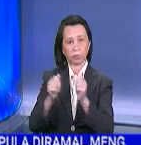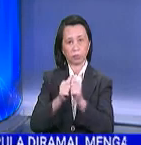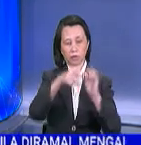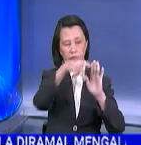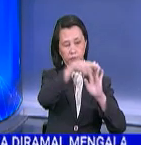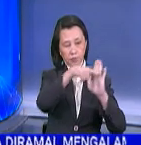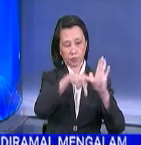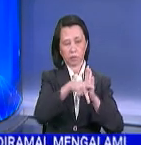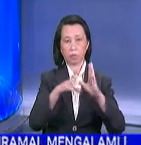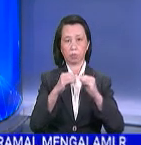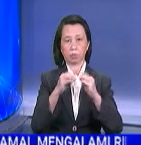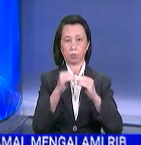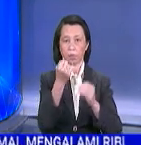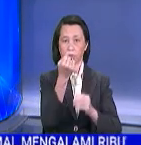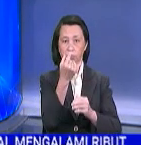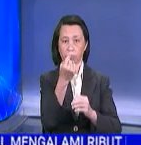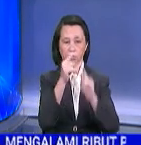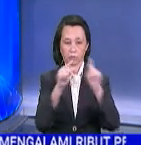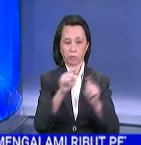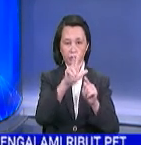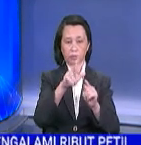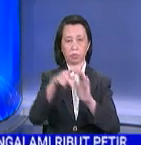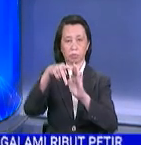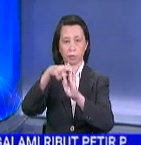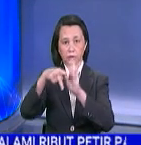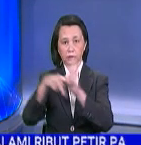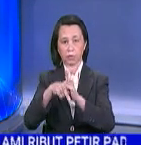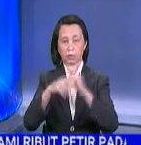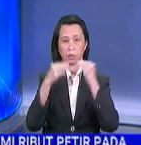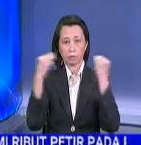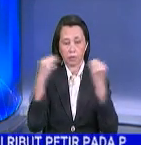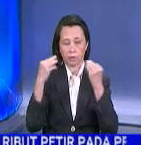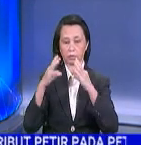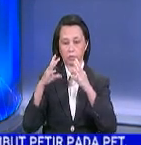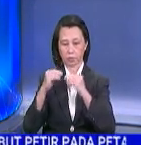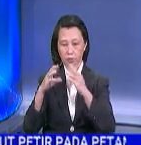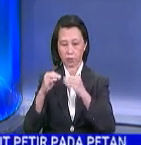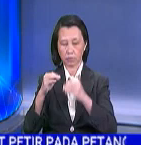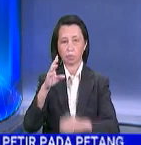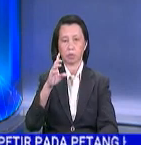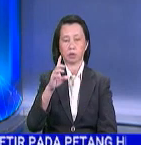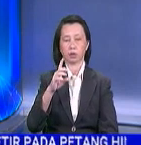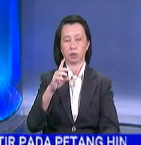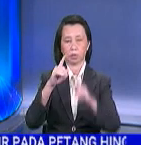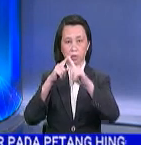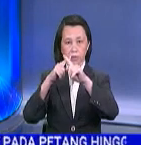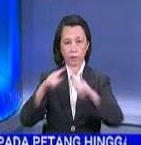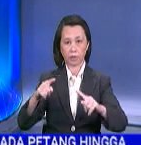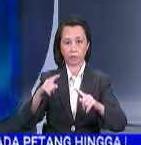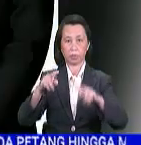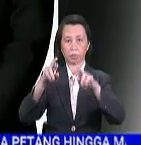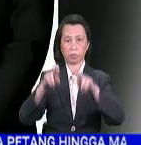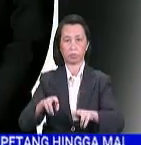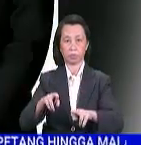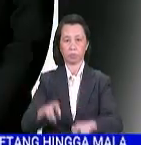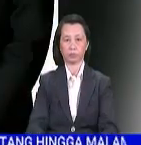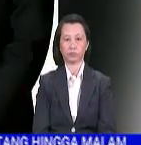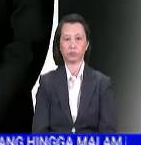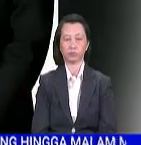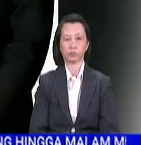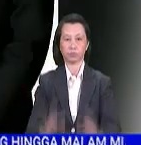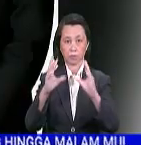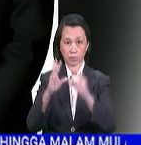peraturan mesyuarat 11 kurungan tiga peraturan-peraturan Majlis mesyuarat dewan Roy AD Hai